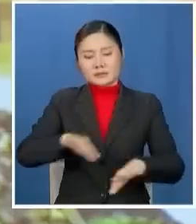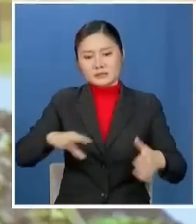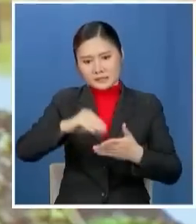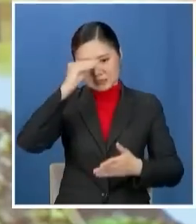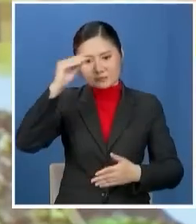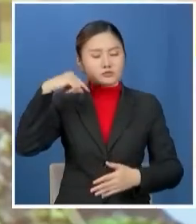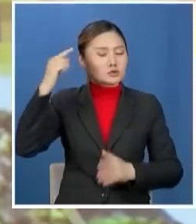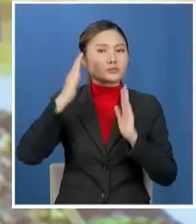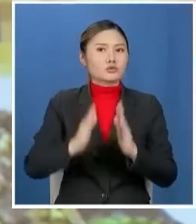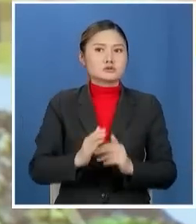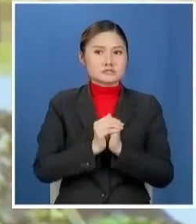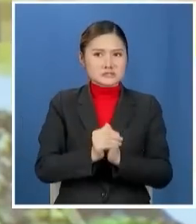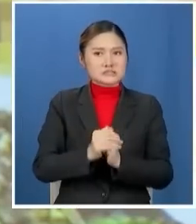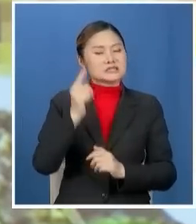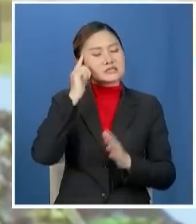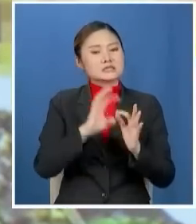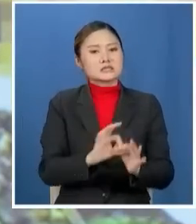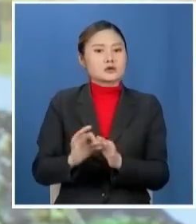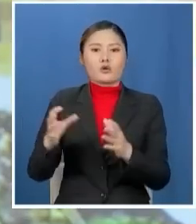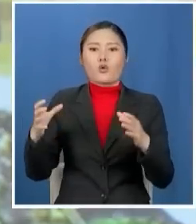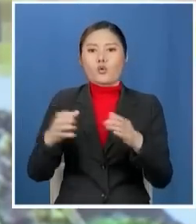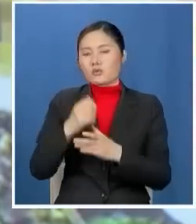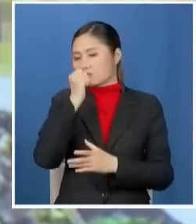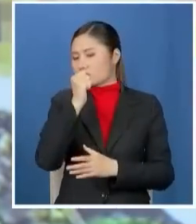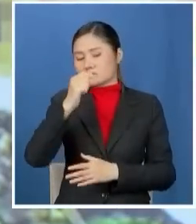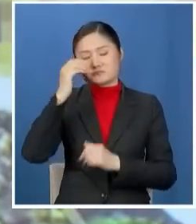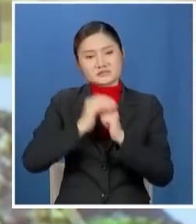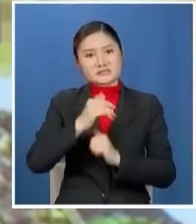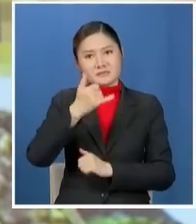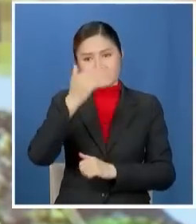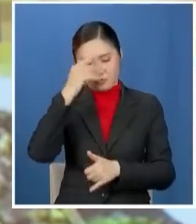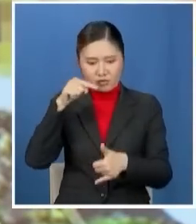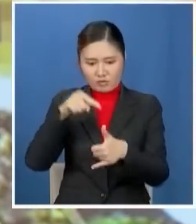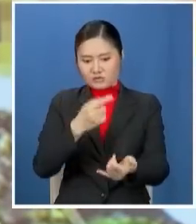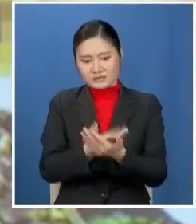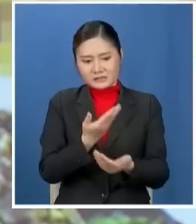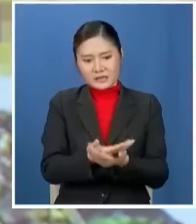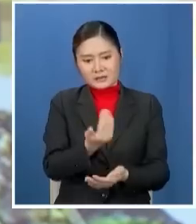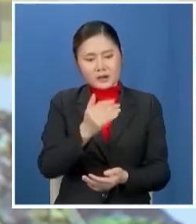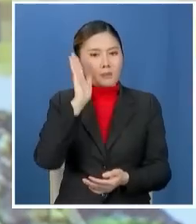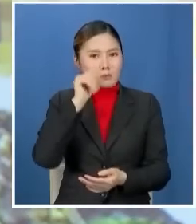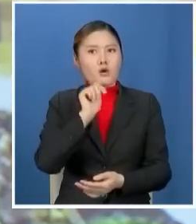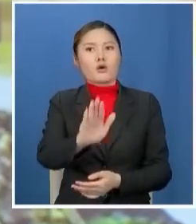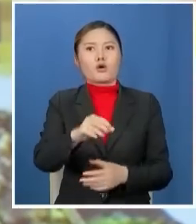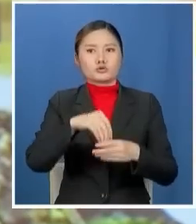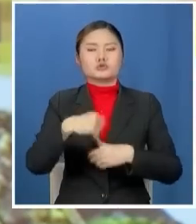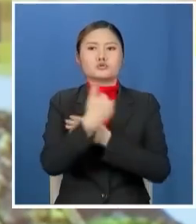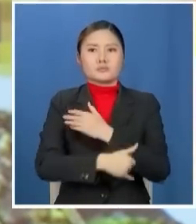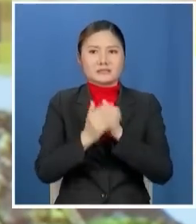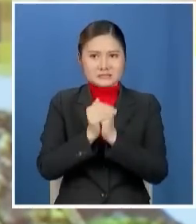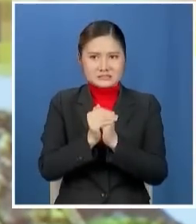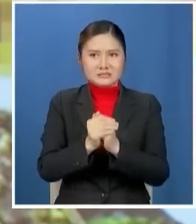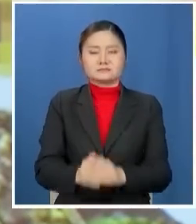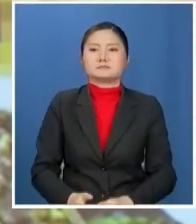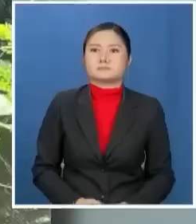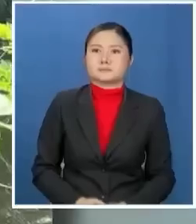าสาวคนจีนและอาจจะเกี่ยวข้องกับแก๊งมาเฟียจีนหรือไม่เพราะมีการข่มขู่เรียกค่าไถ่กับพ่อของเธอที่อยู่เมืองจีนก่อนหน้